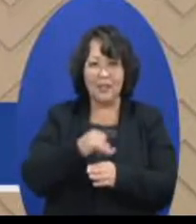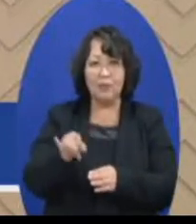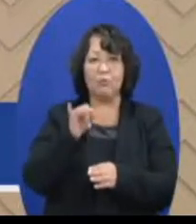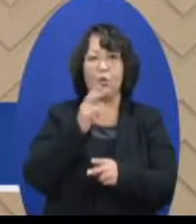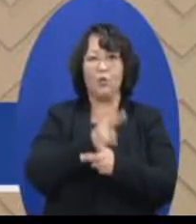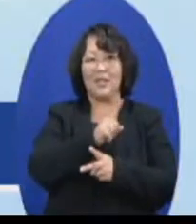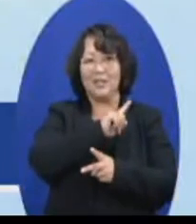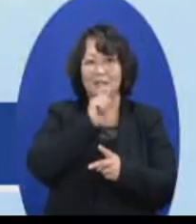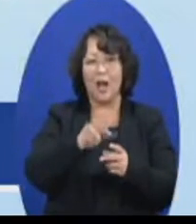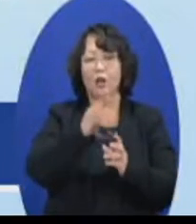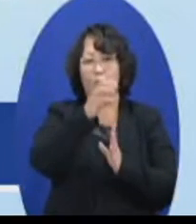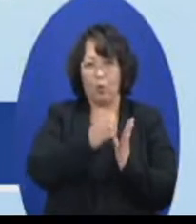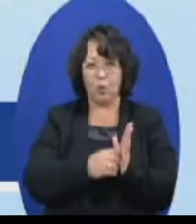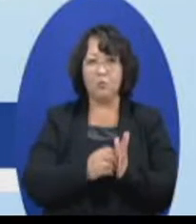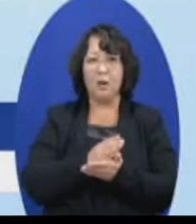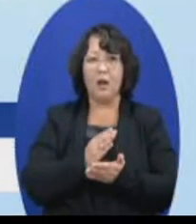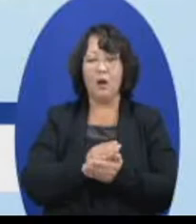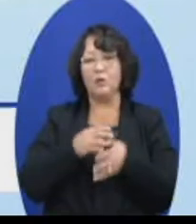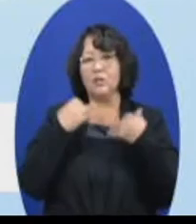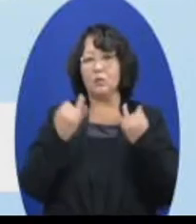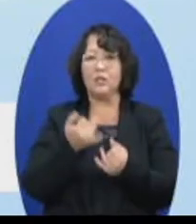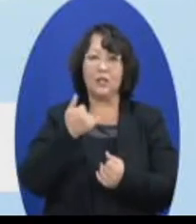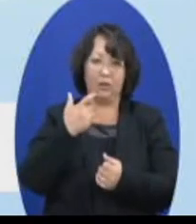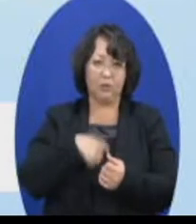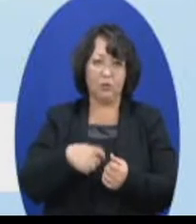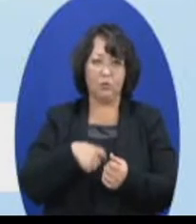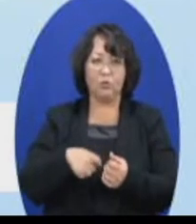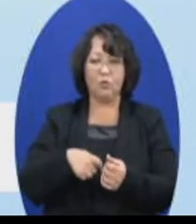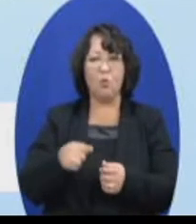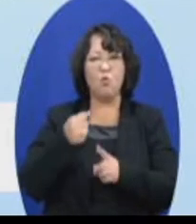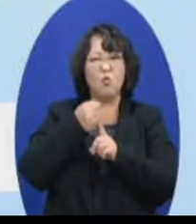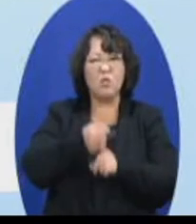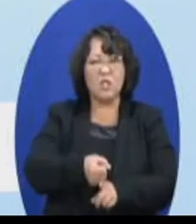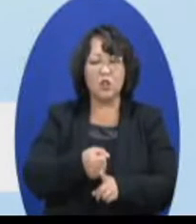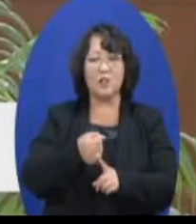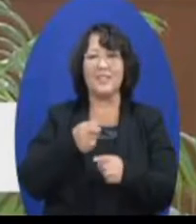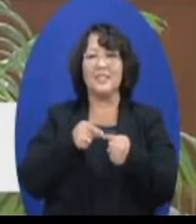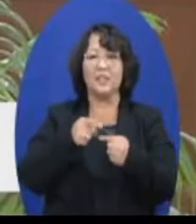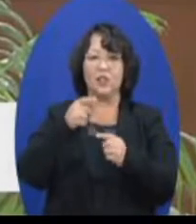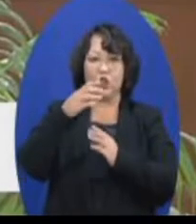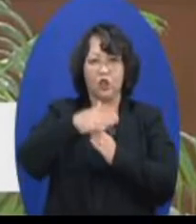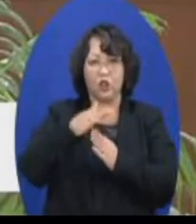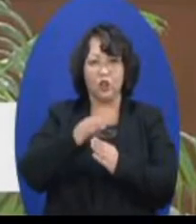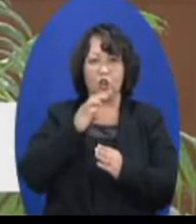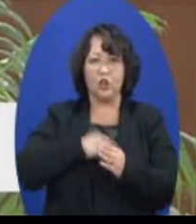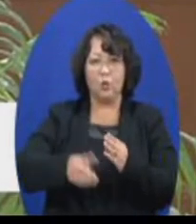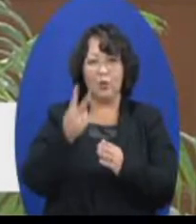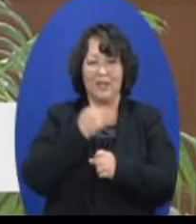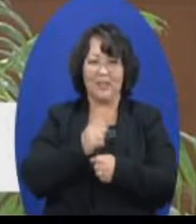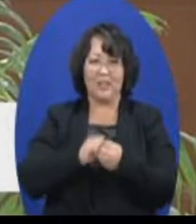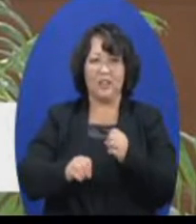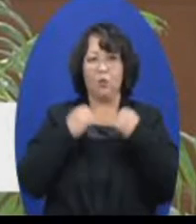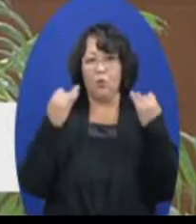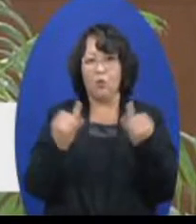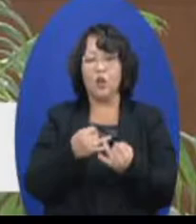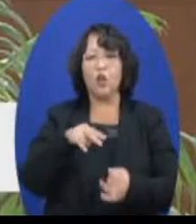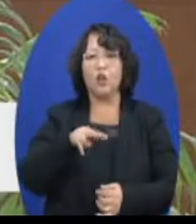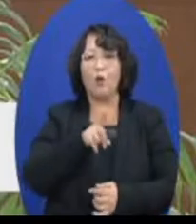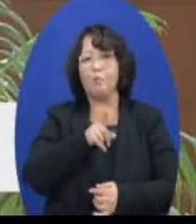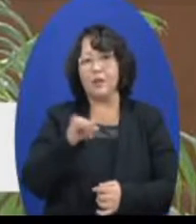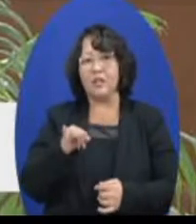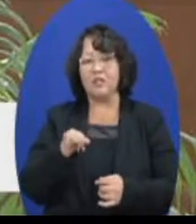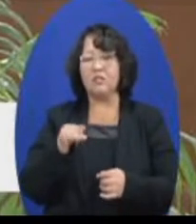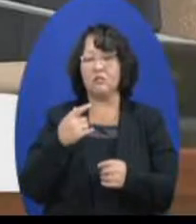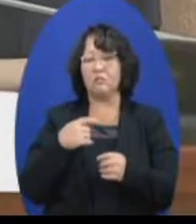ийм заалтуудыг суулгаж байна. За улсын хурлын зарим гишүүний хувьд хүчирхийллийн эсрэг тэмцэх Улсын хурлд лобби бүлгийг өмнөх